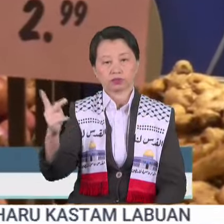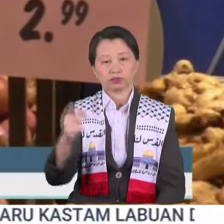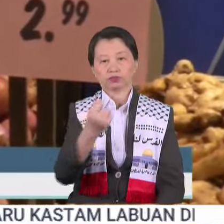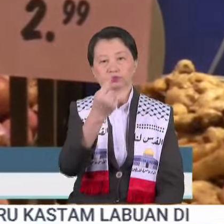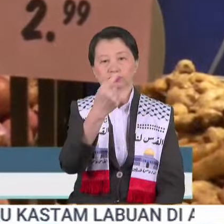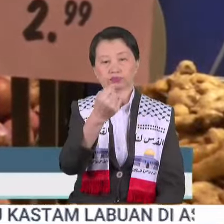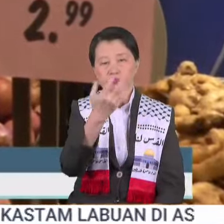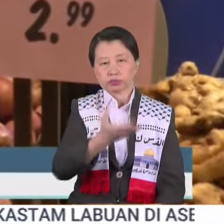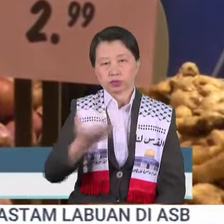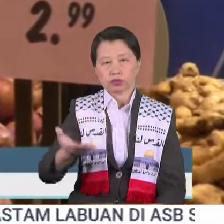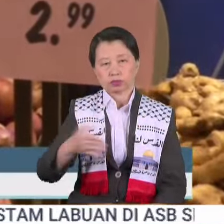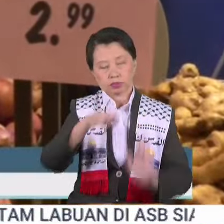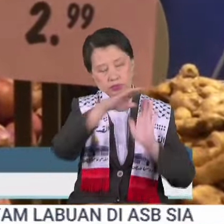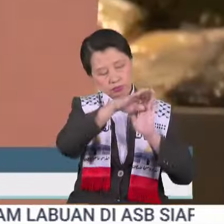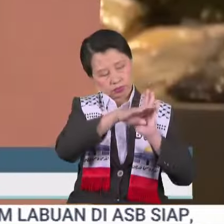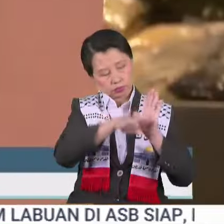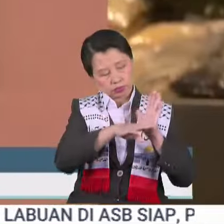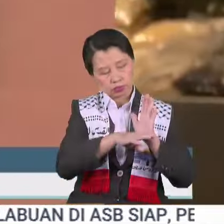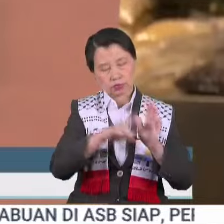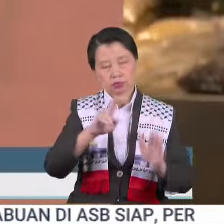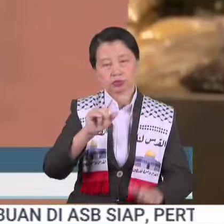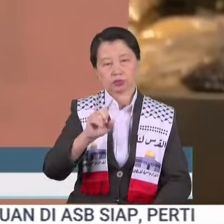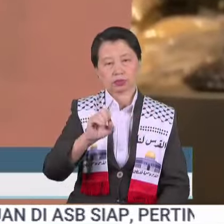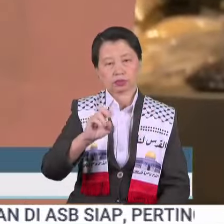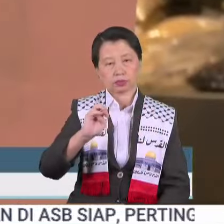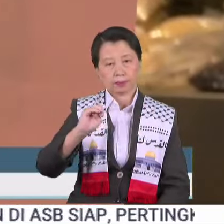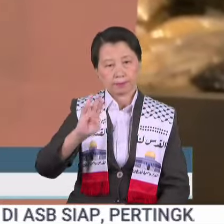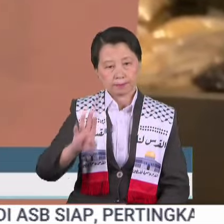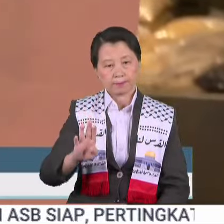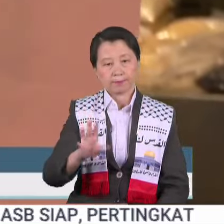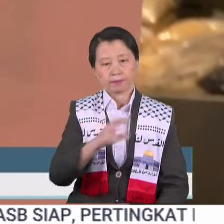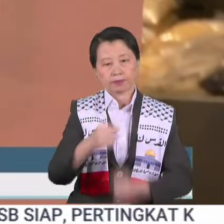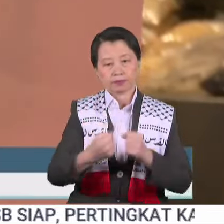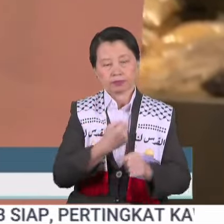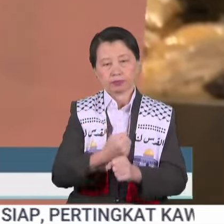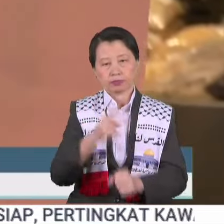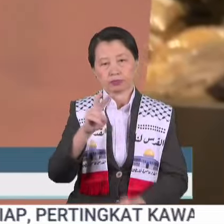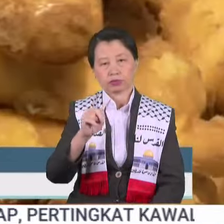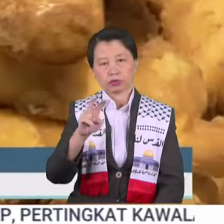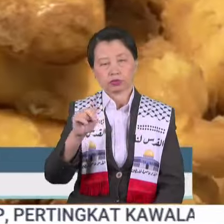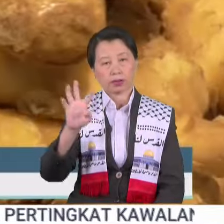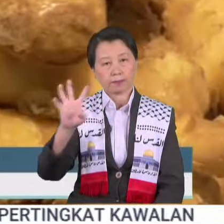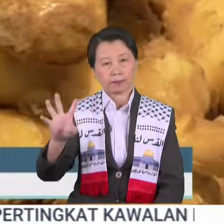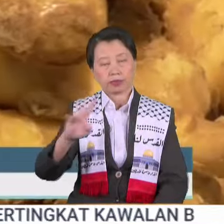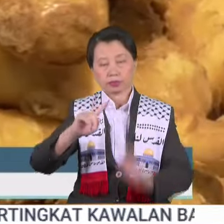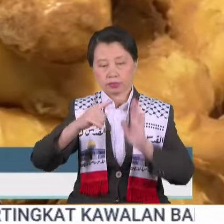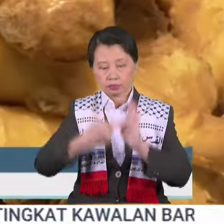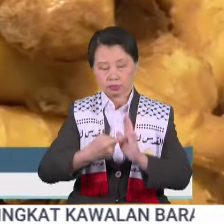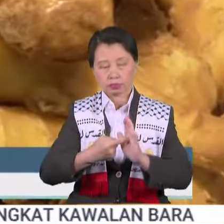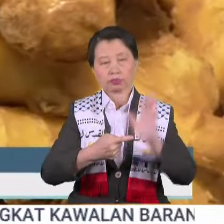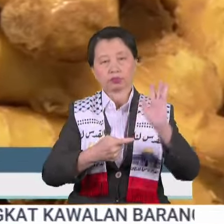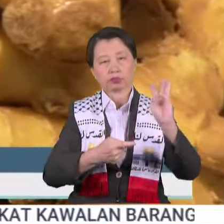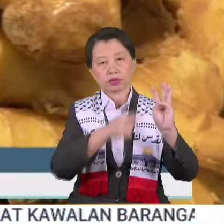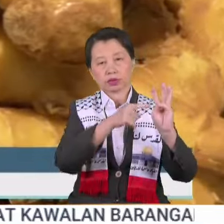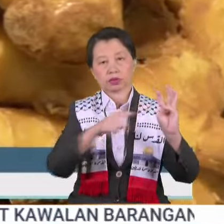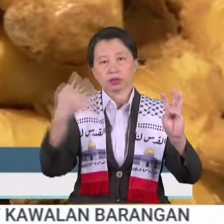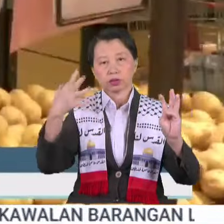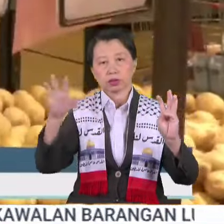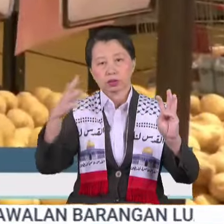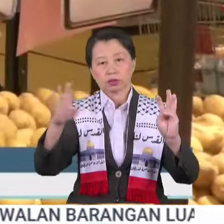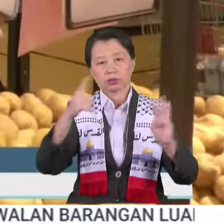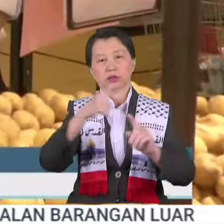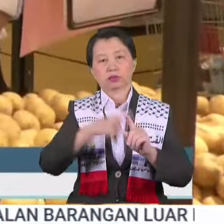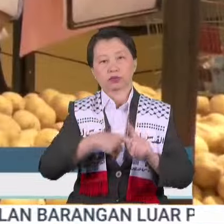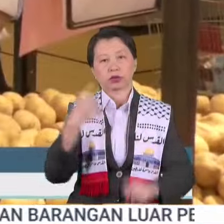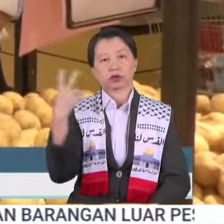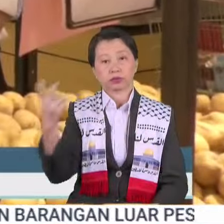11 barangan disenaraikan dalam SHMMP Tahun Baharu Cina 2024 yang berkuat kuasa 6 hingga 14 Februari